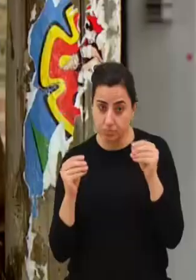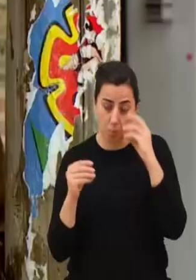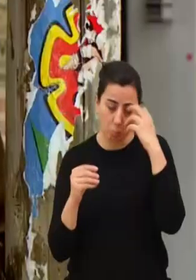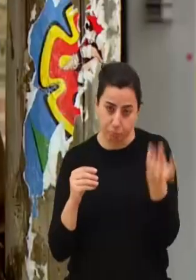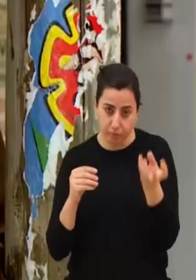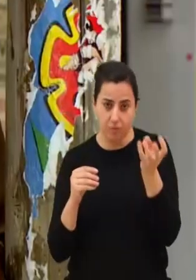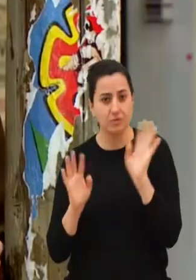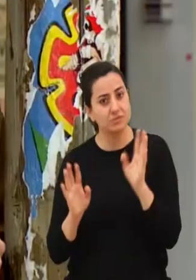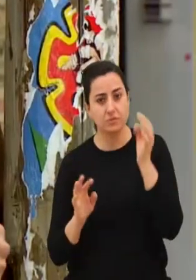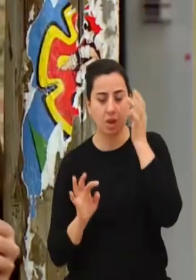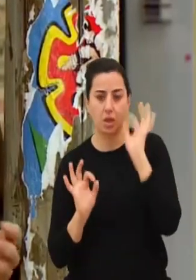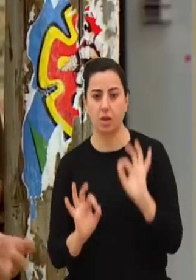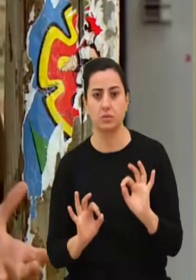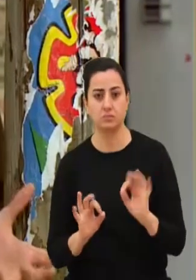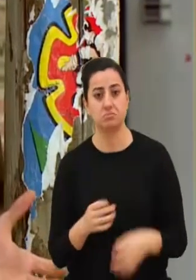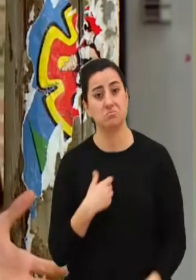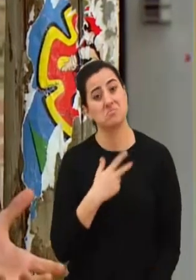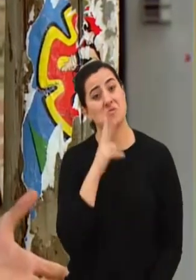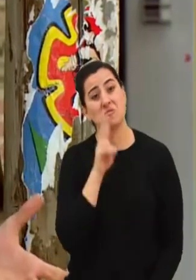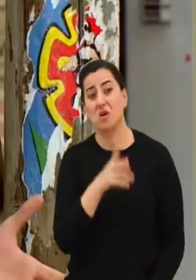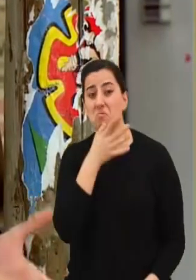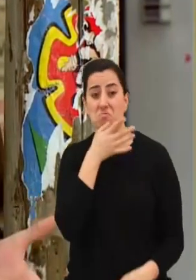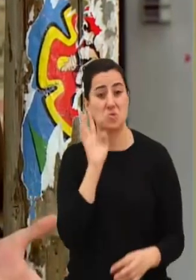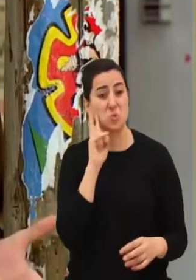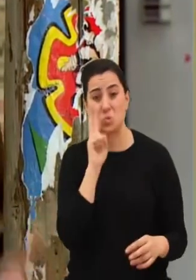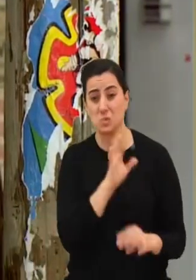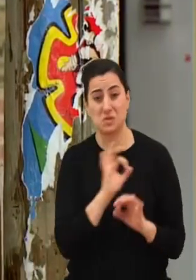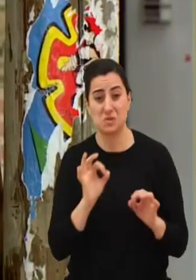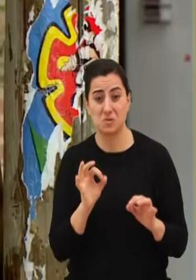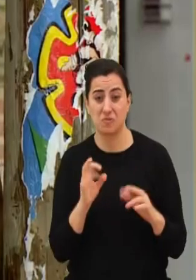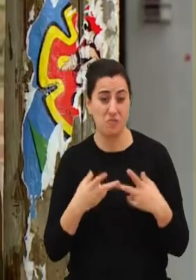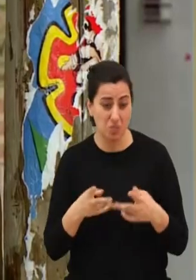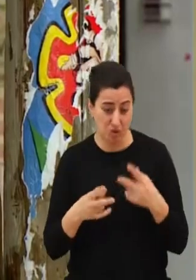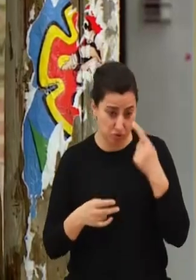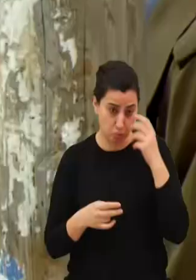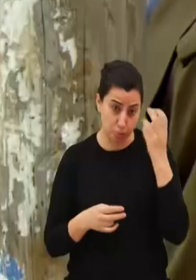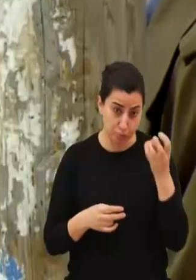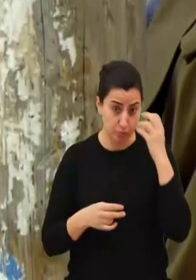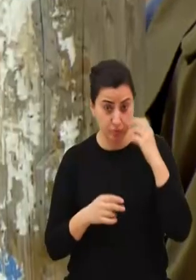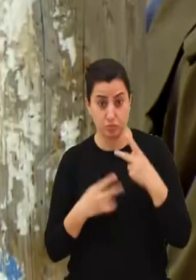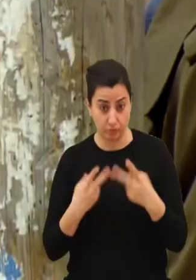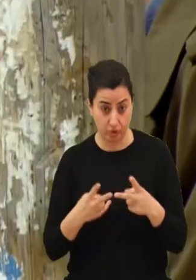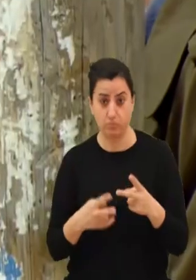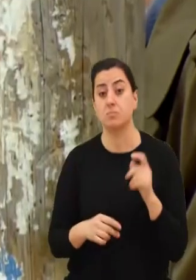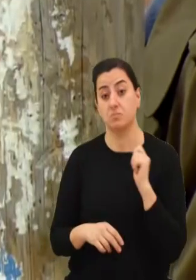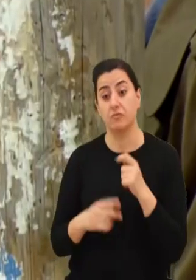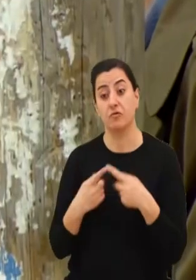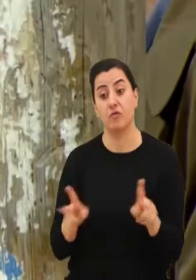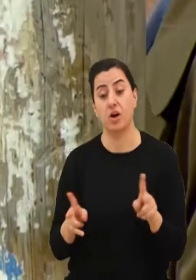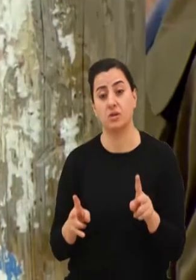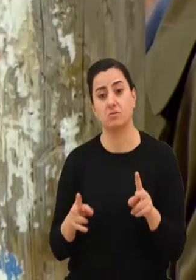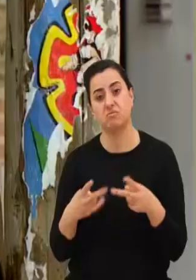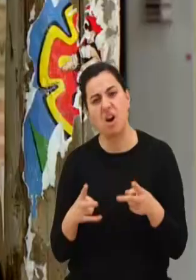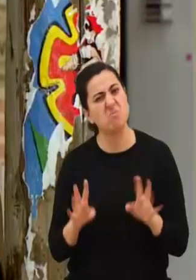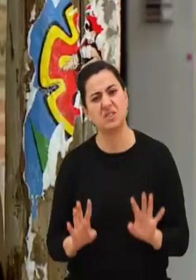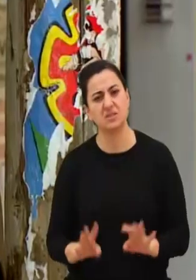mi? Bekir abi vallahi bilmiyorum hem fark eder mi abi bir şey olur mu ki? Fark eder mi? He. Fark